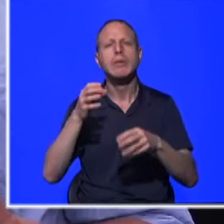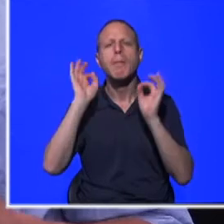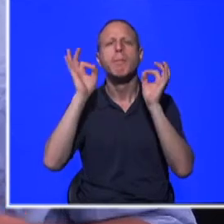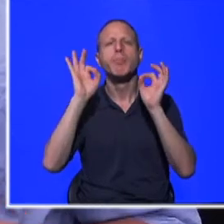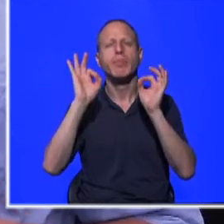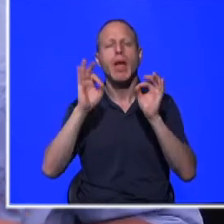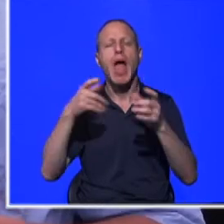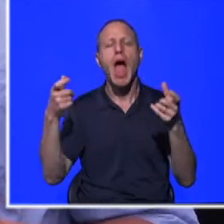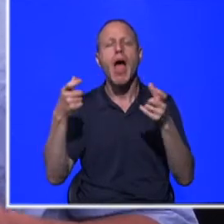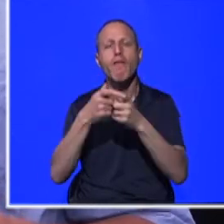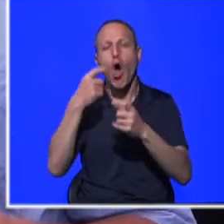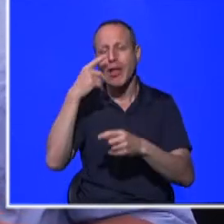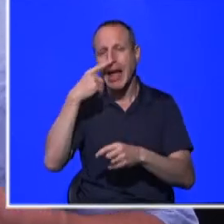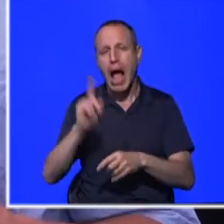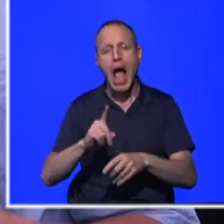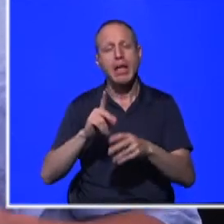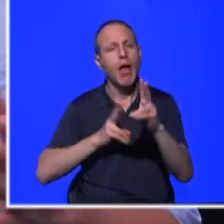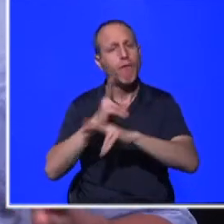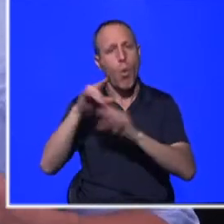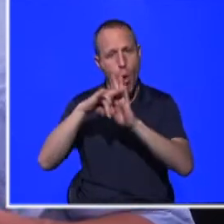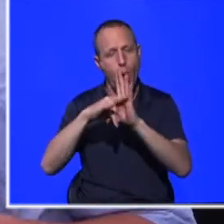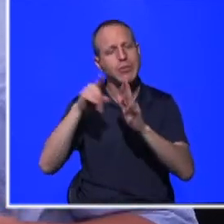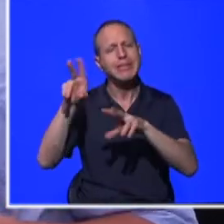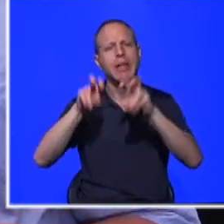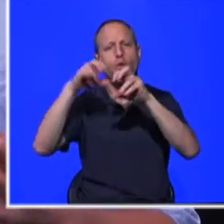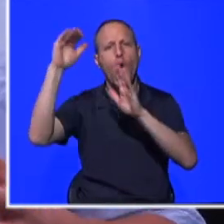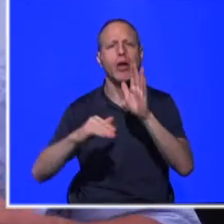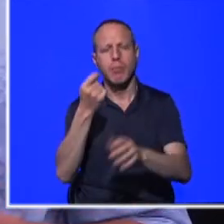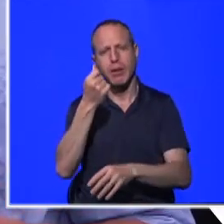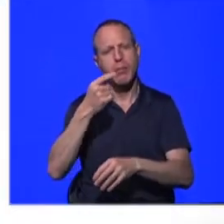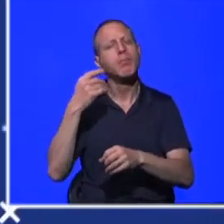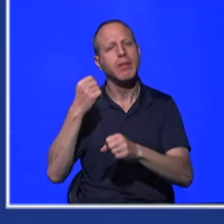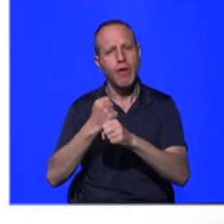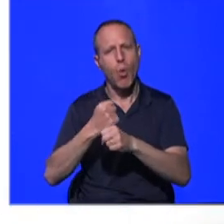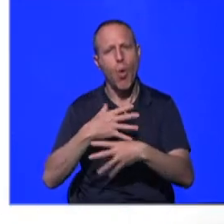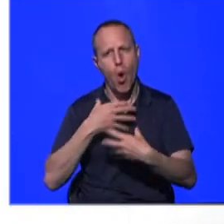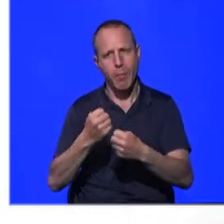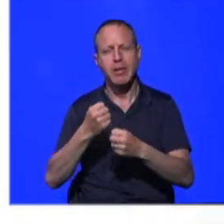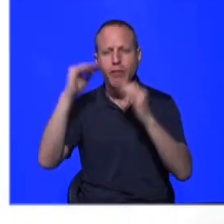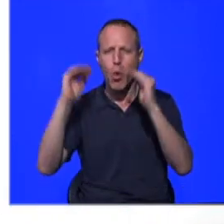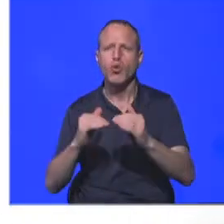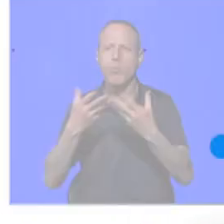שלכם להוריד מחירים. פעלו באומץ ותחסכו לכל משפחה בישראל מאות שקלים בשנה.